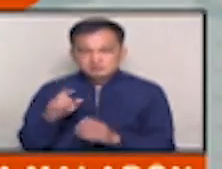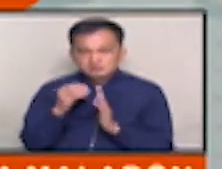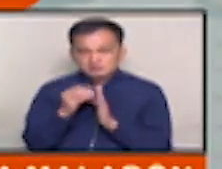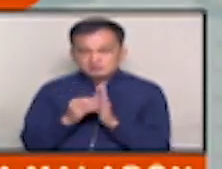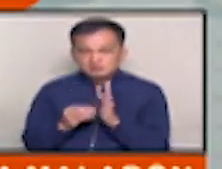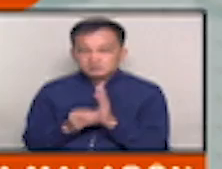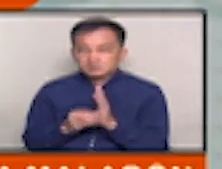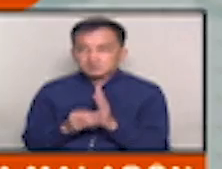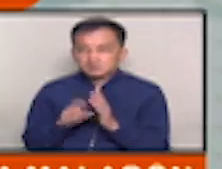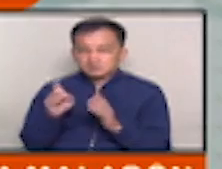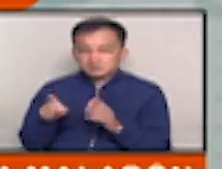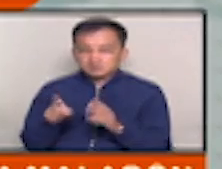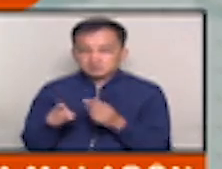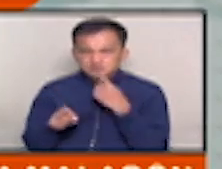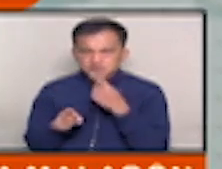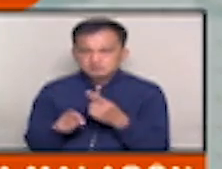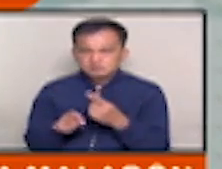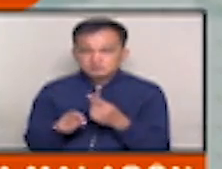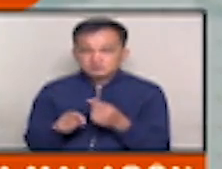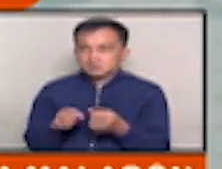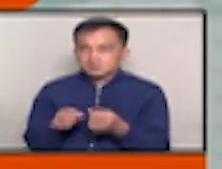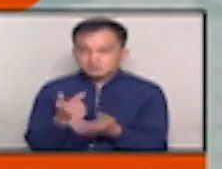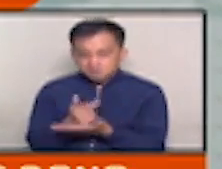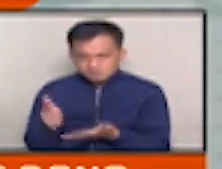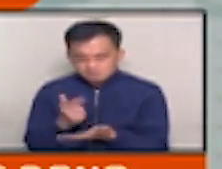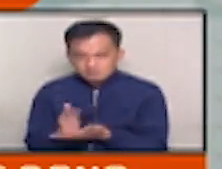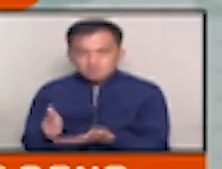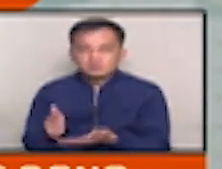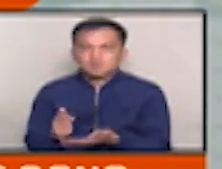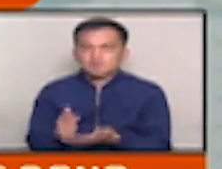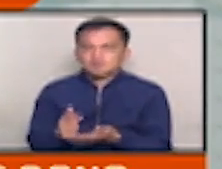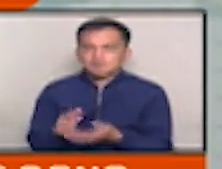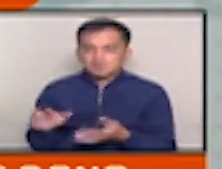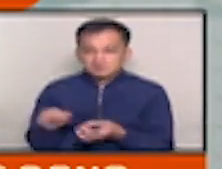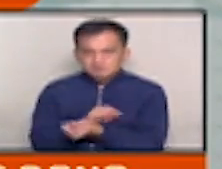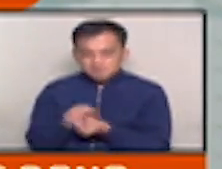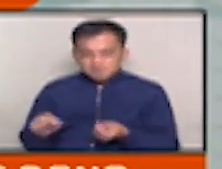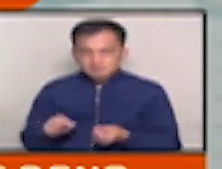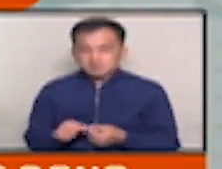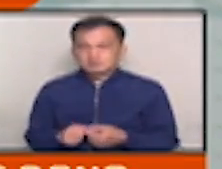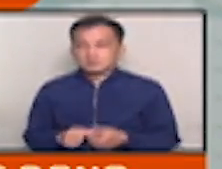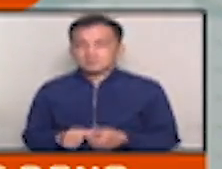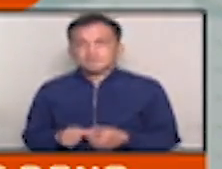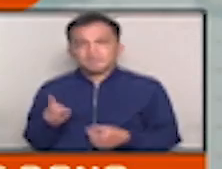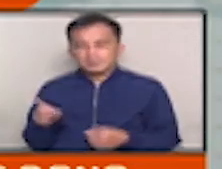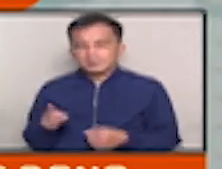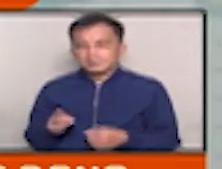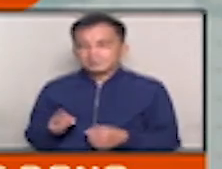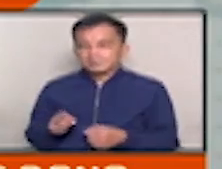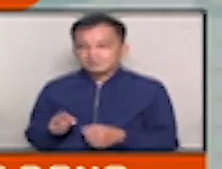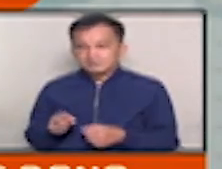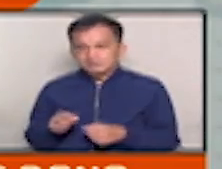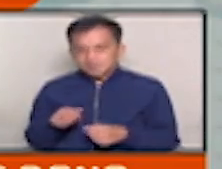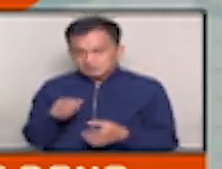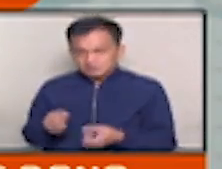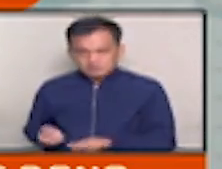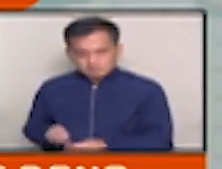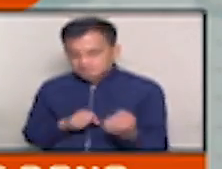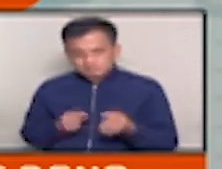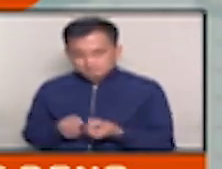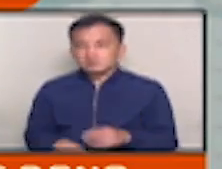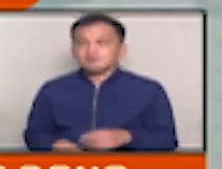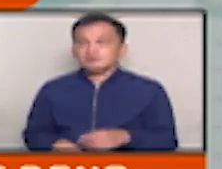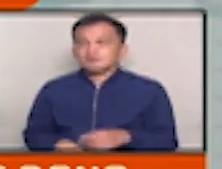na itinuturing po itong basura, at sinisira po namin, ibinabaon, kaya itinatapon sa